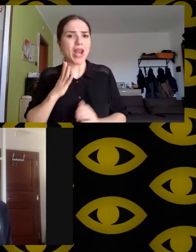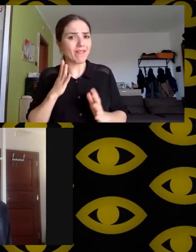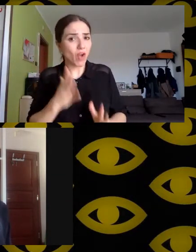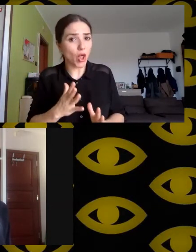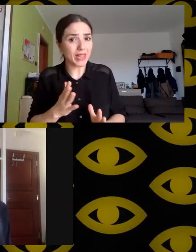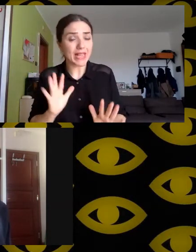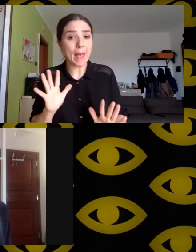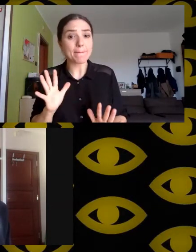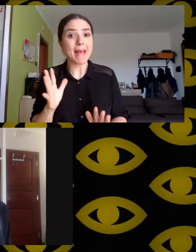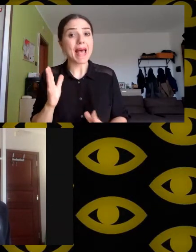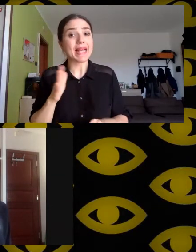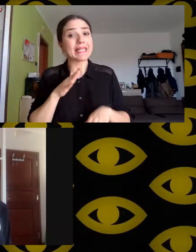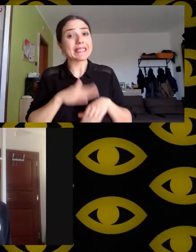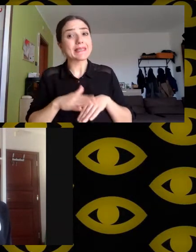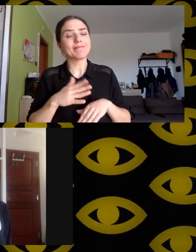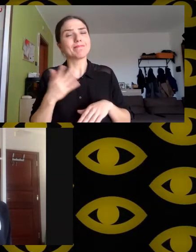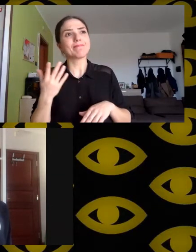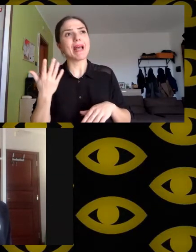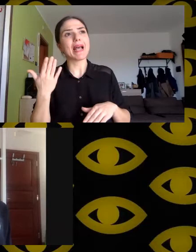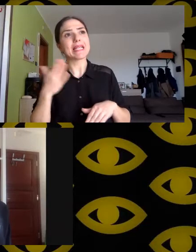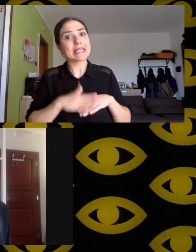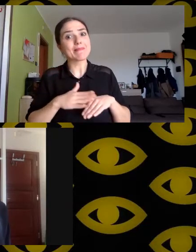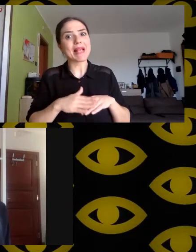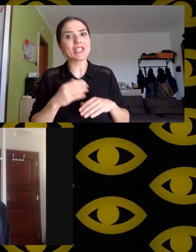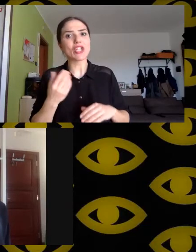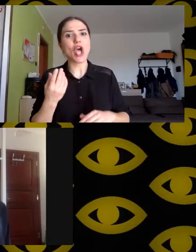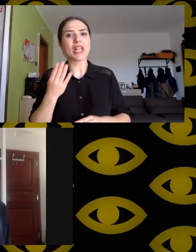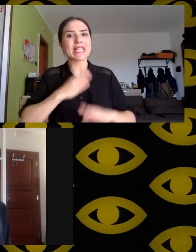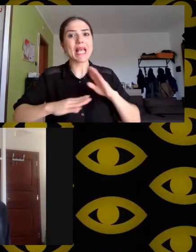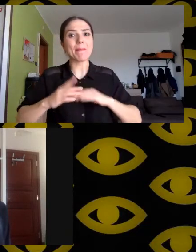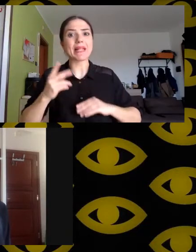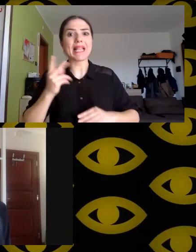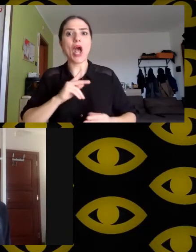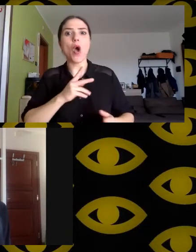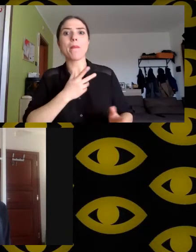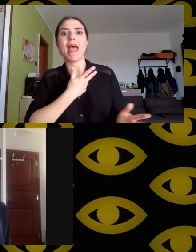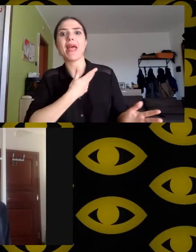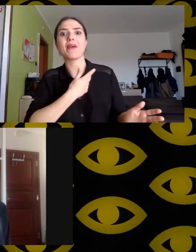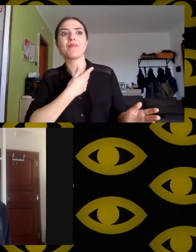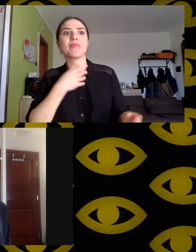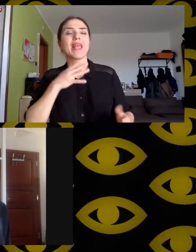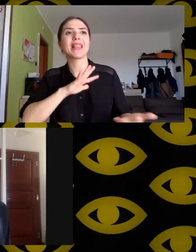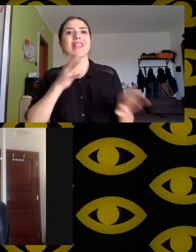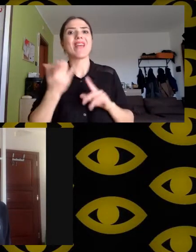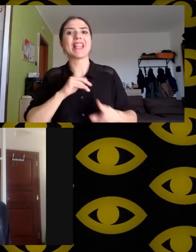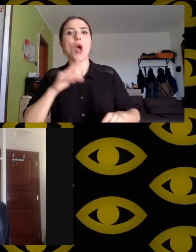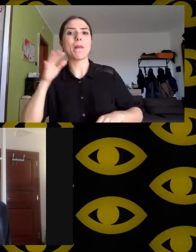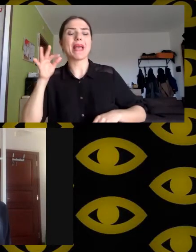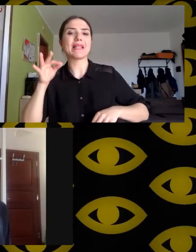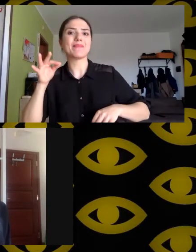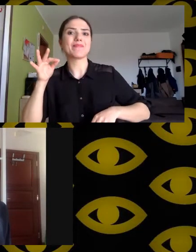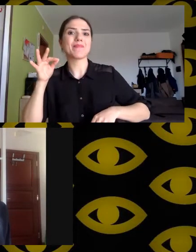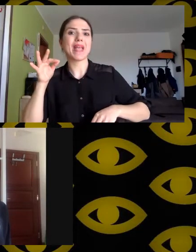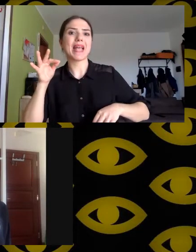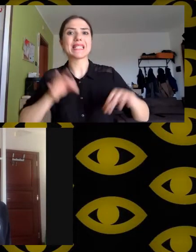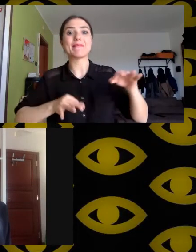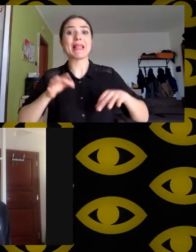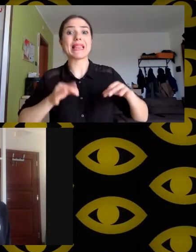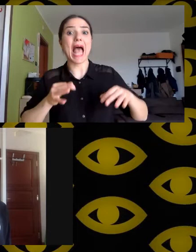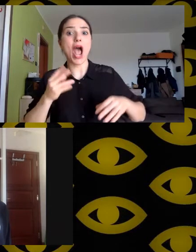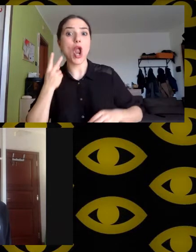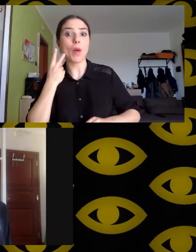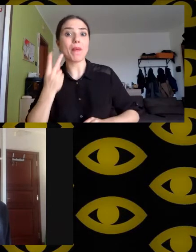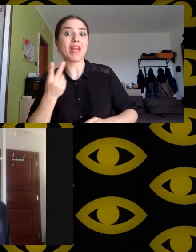disabilità viene spettacolarizzata e la gente vede speciale ciò che in realtà è assolutamente prezioso, più